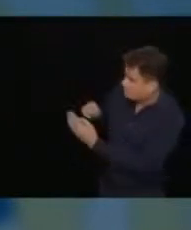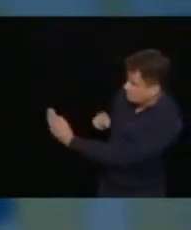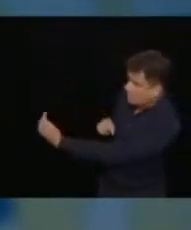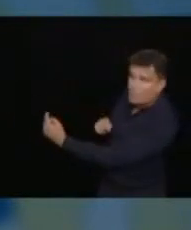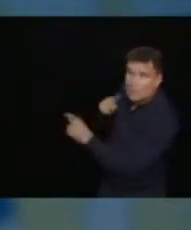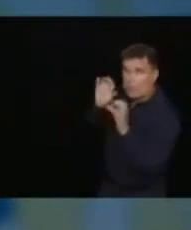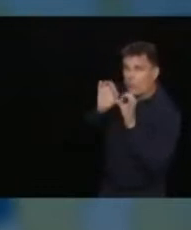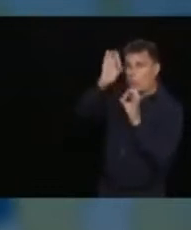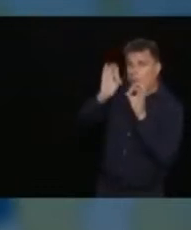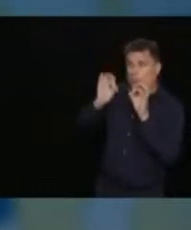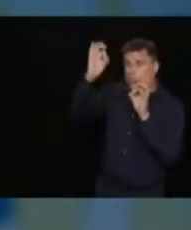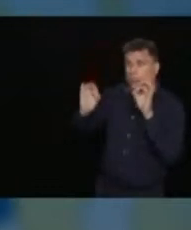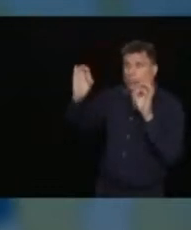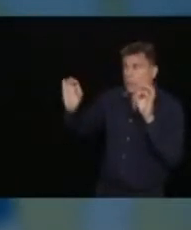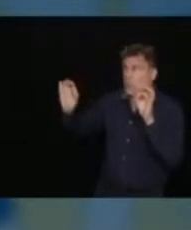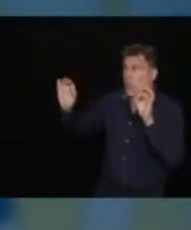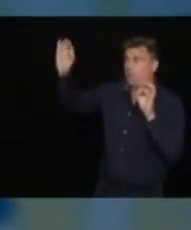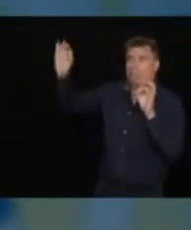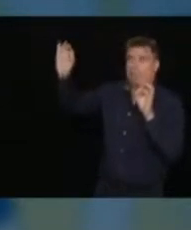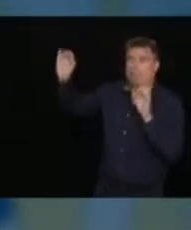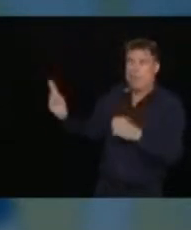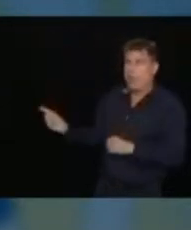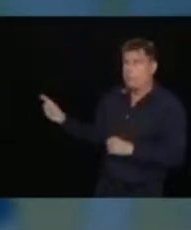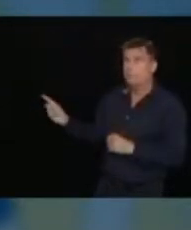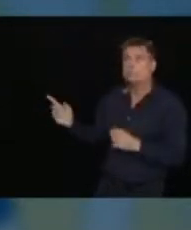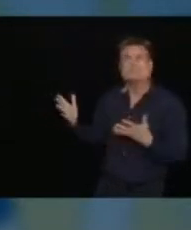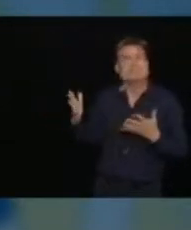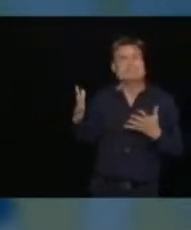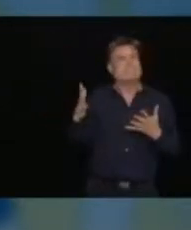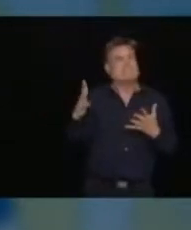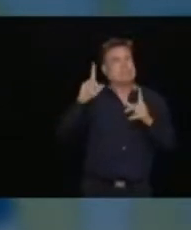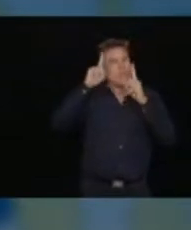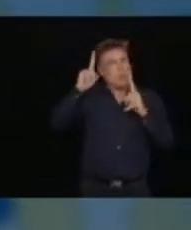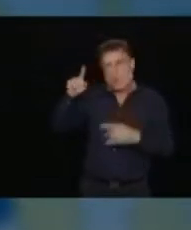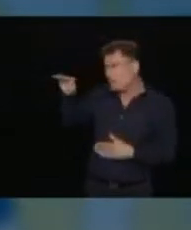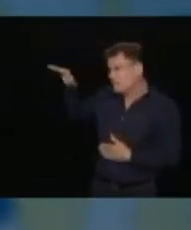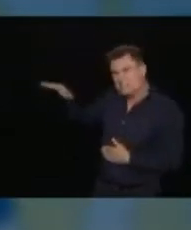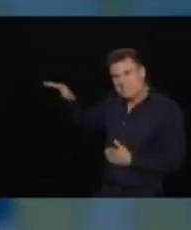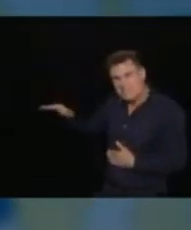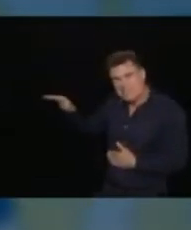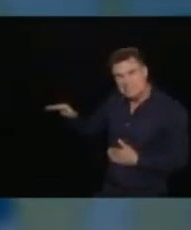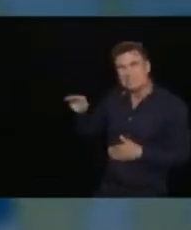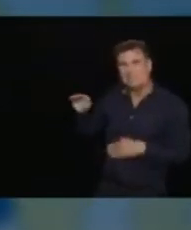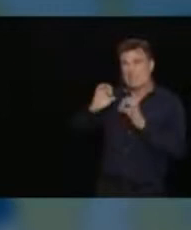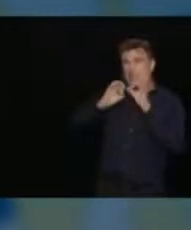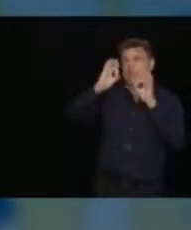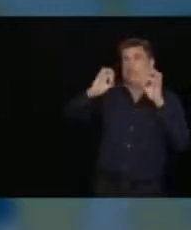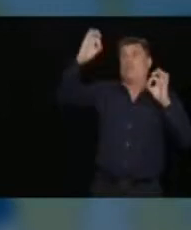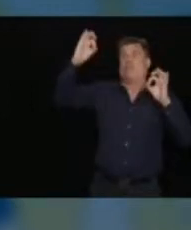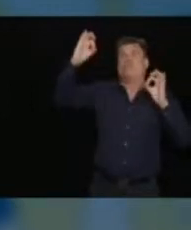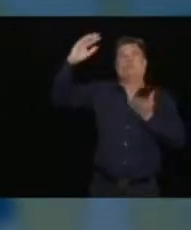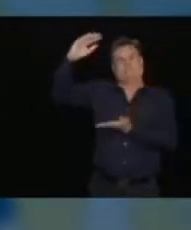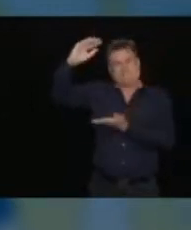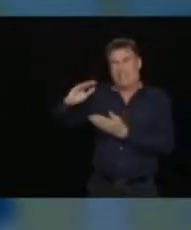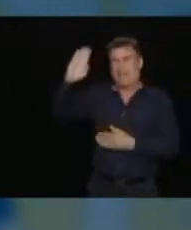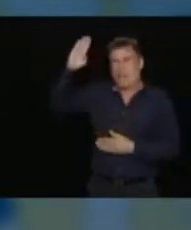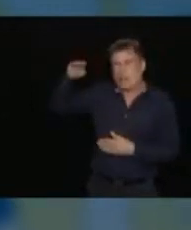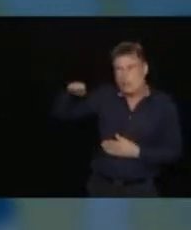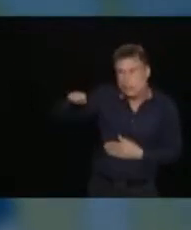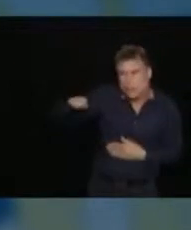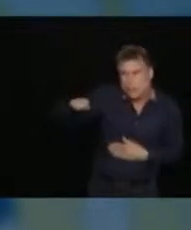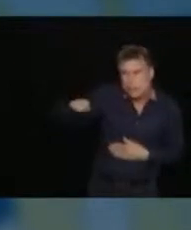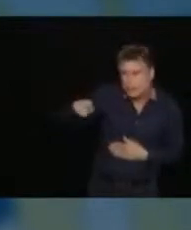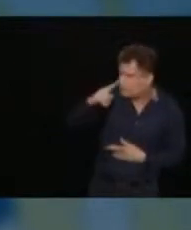如果我们要继续能够让这个曲线拉平的话，我们只能是降低我们的接